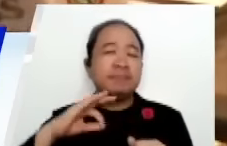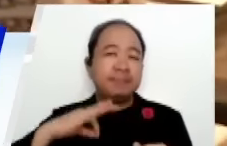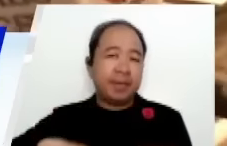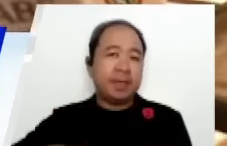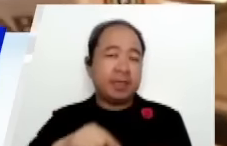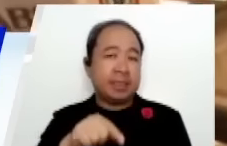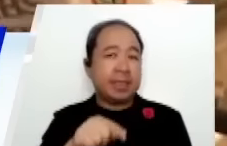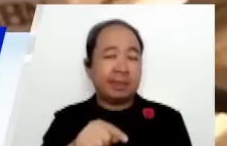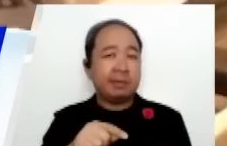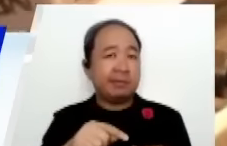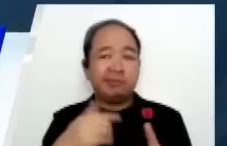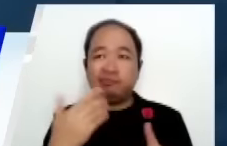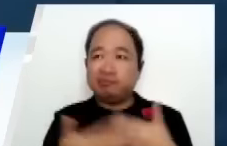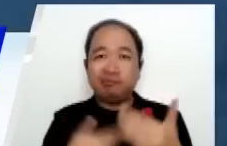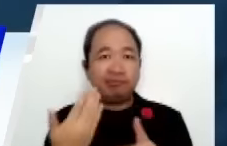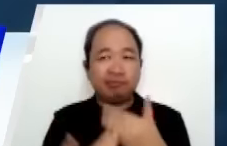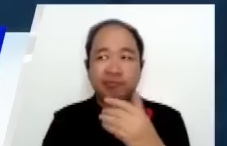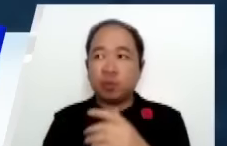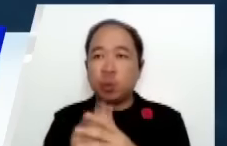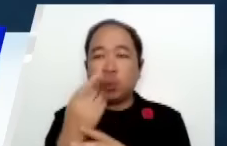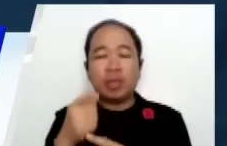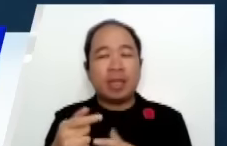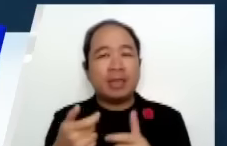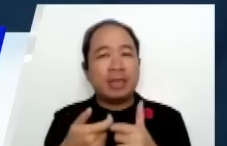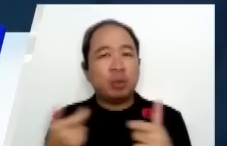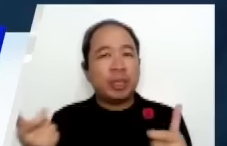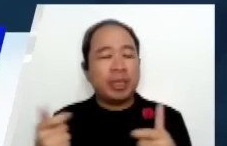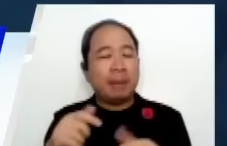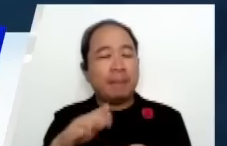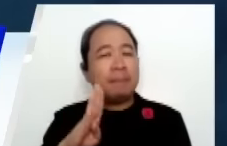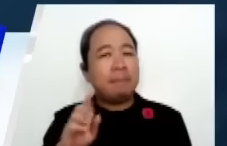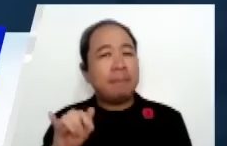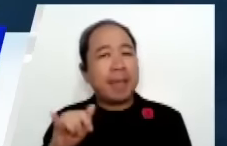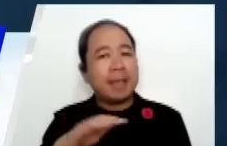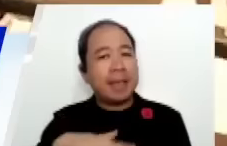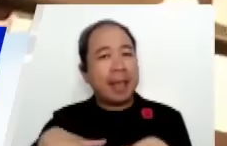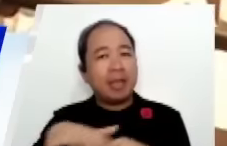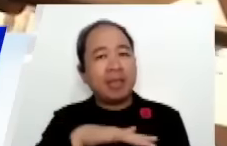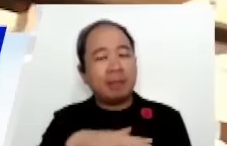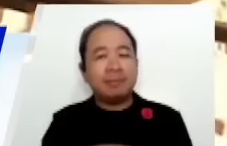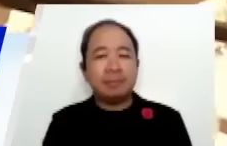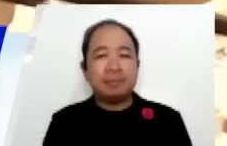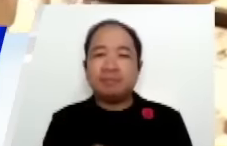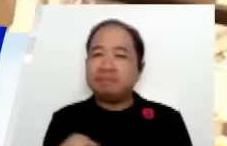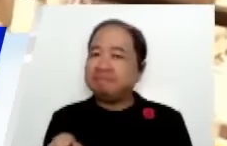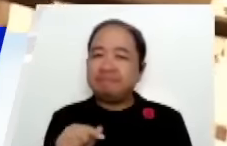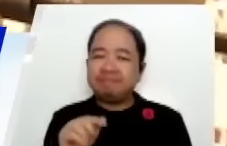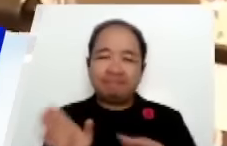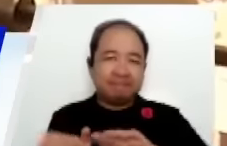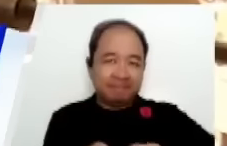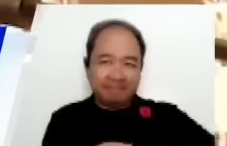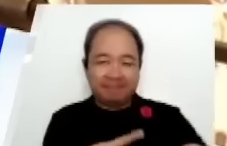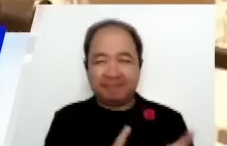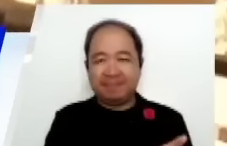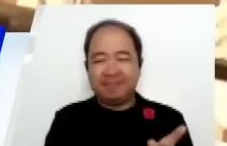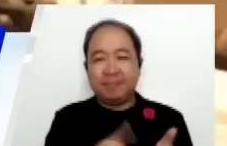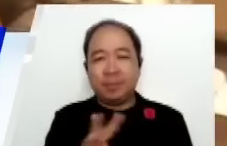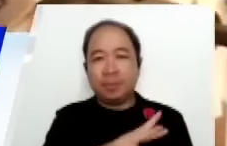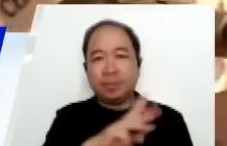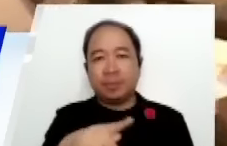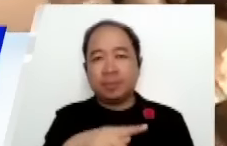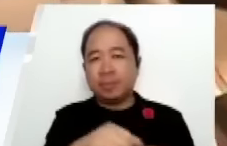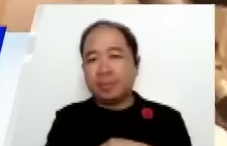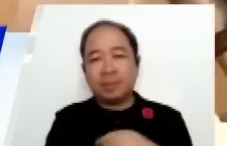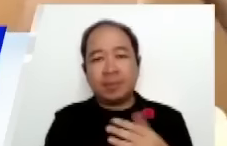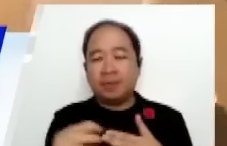of this Greater Bay Area. Hindi pinag-usapan ng tungkol sa West Philippine Sea kahit pa sinubukan tanungin ng media si